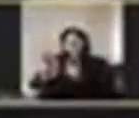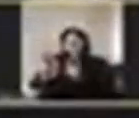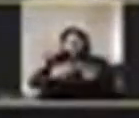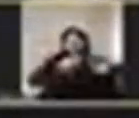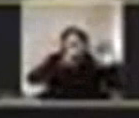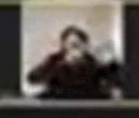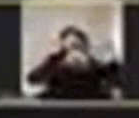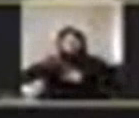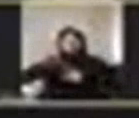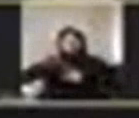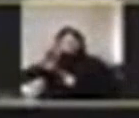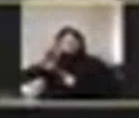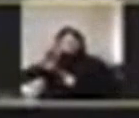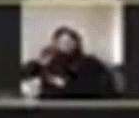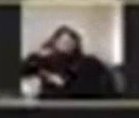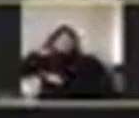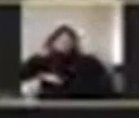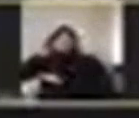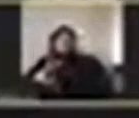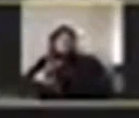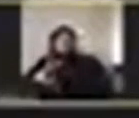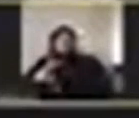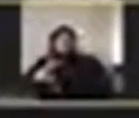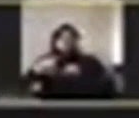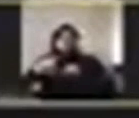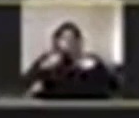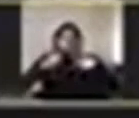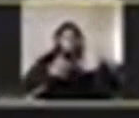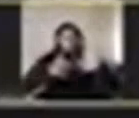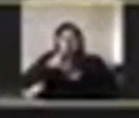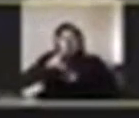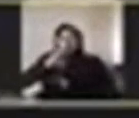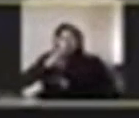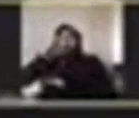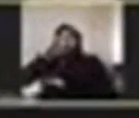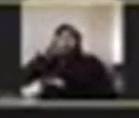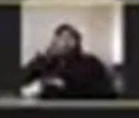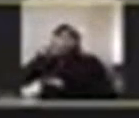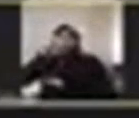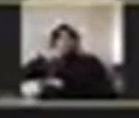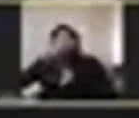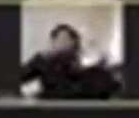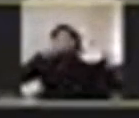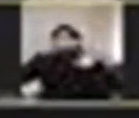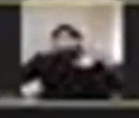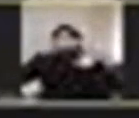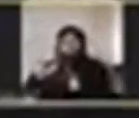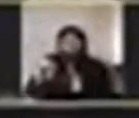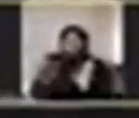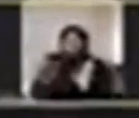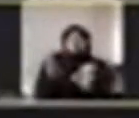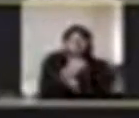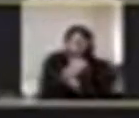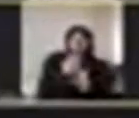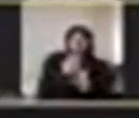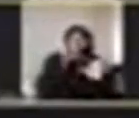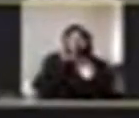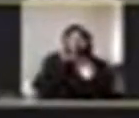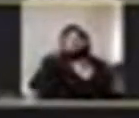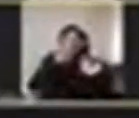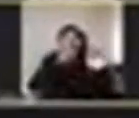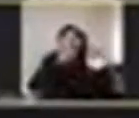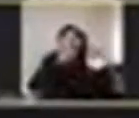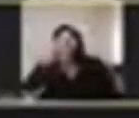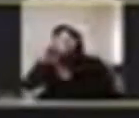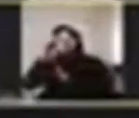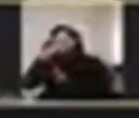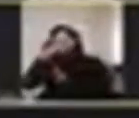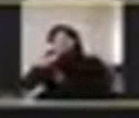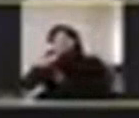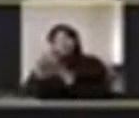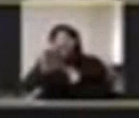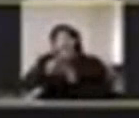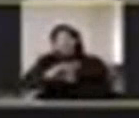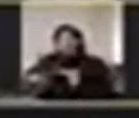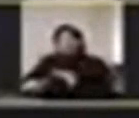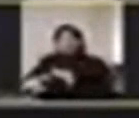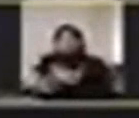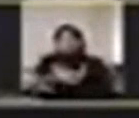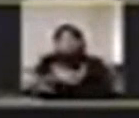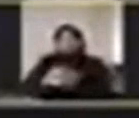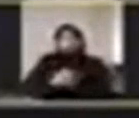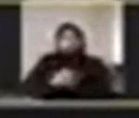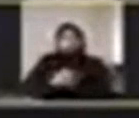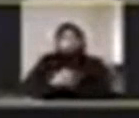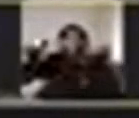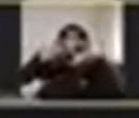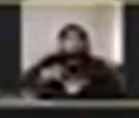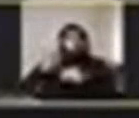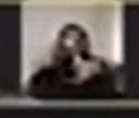9.643, 63,7% ya. Kalau tadi orang tua 66, ini muridnya 63,7 anaknya. Itu setuju sekolah dibuka dan